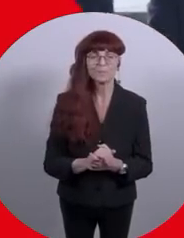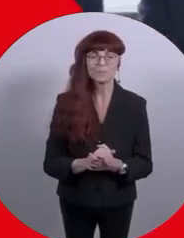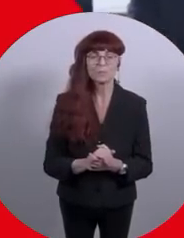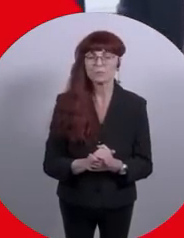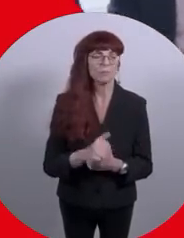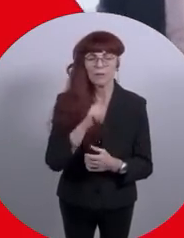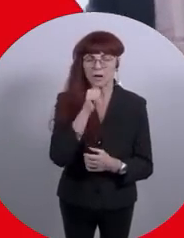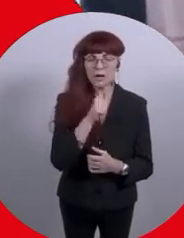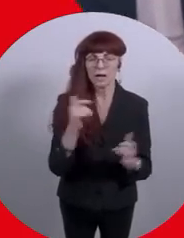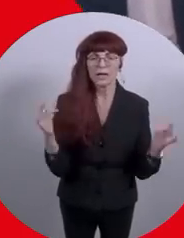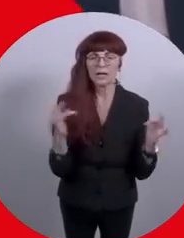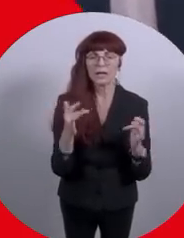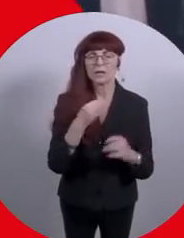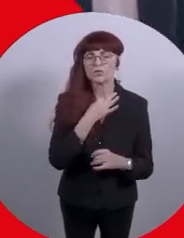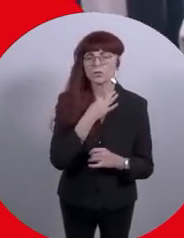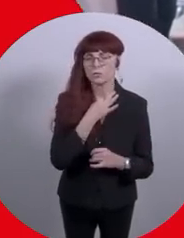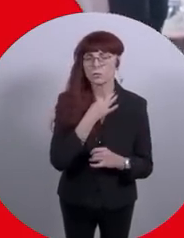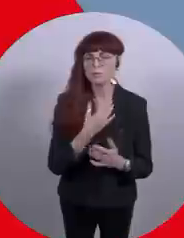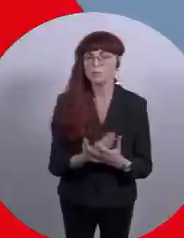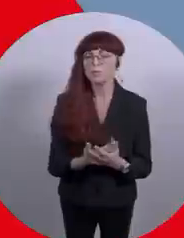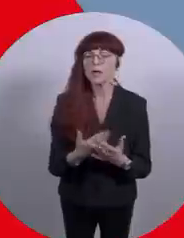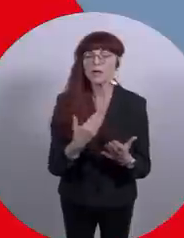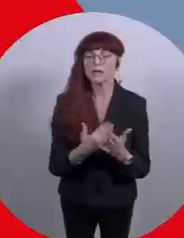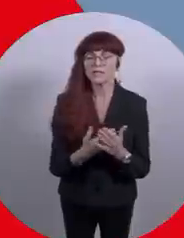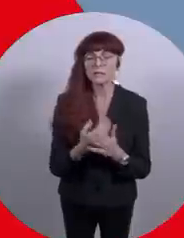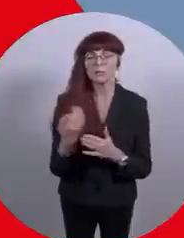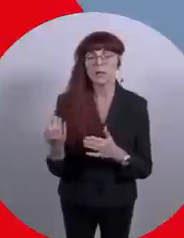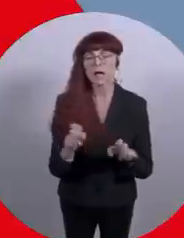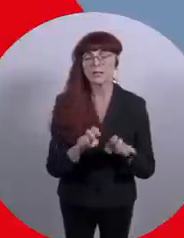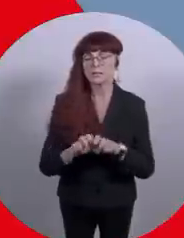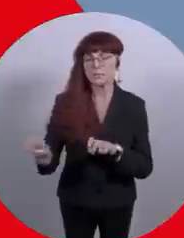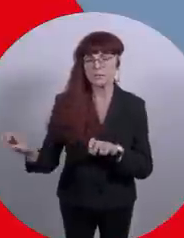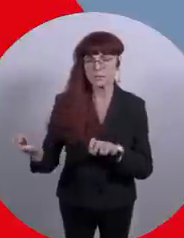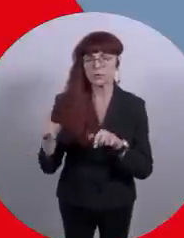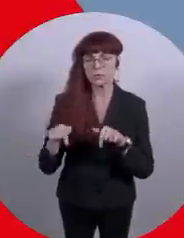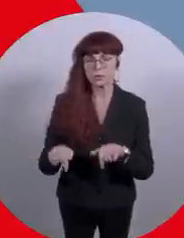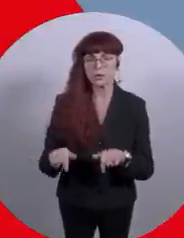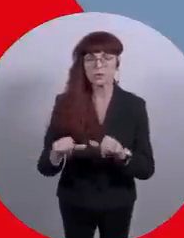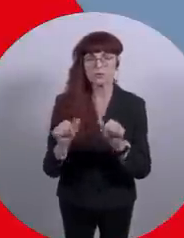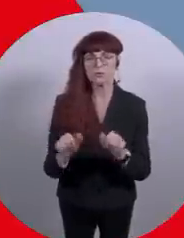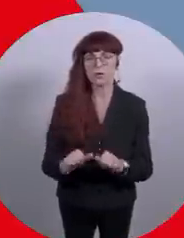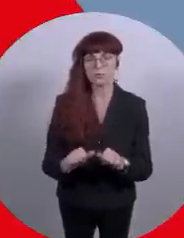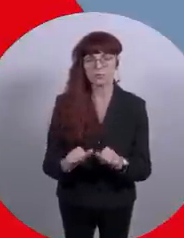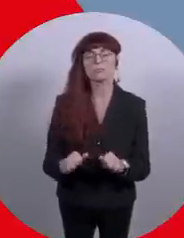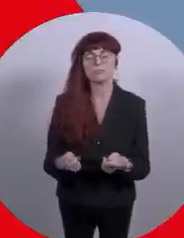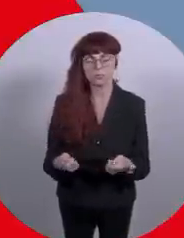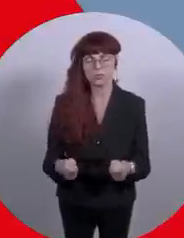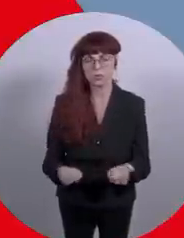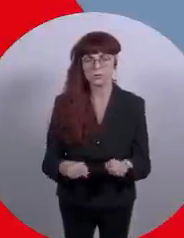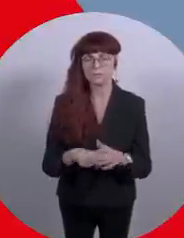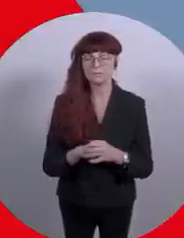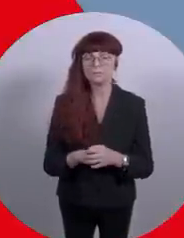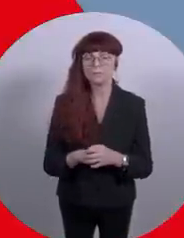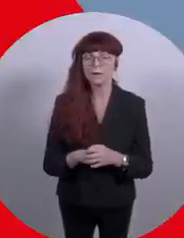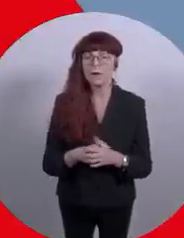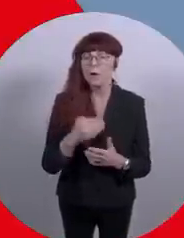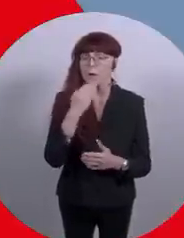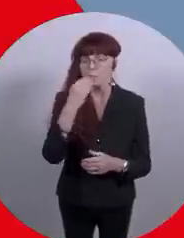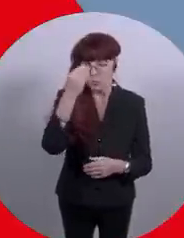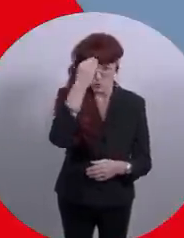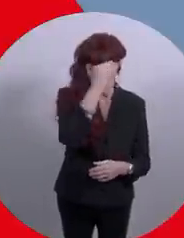gibt keine Gegenstimme damit ist auch das tagespräsidium in dieser Form beschlossen ich darf noch darauf hinweisen